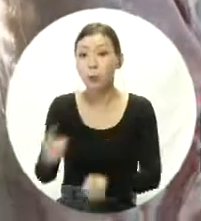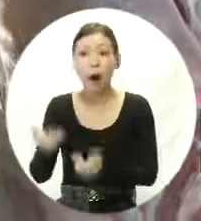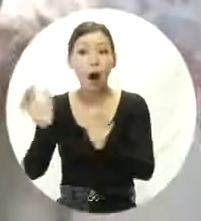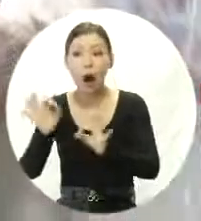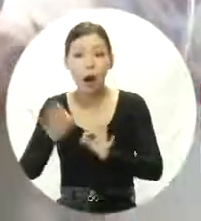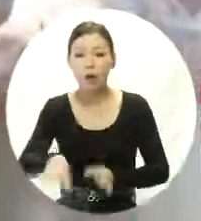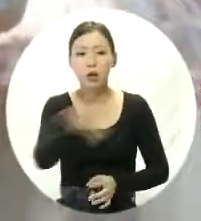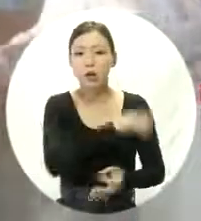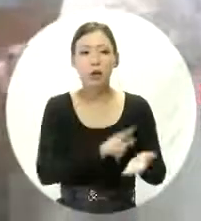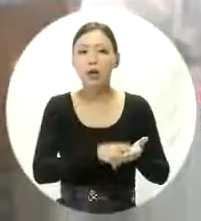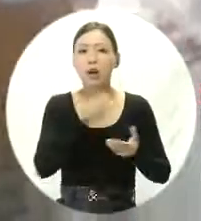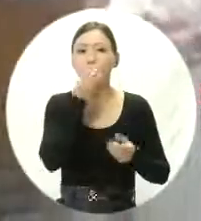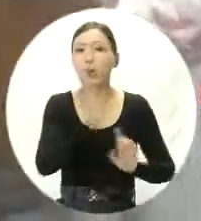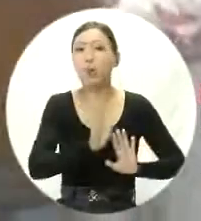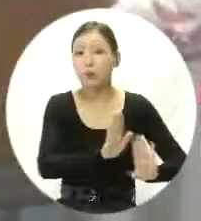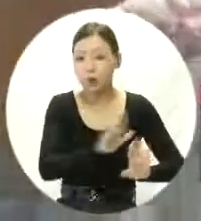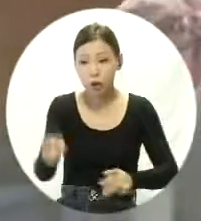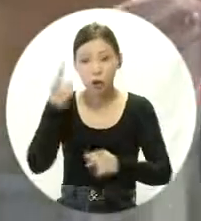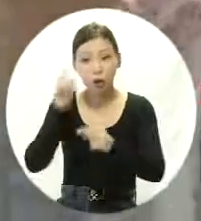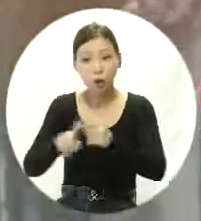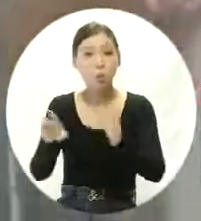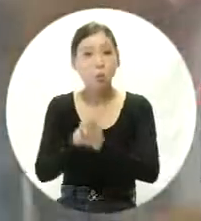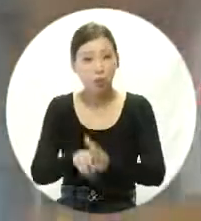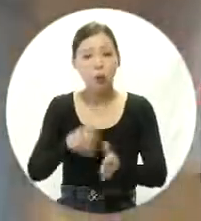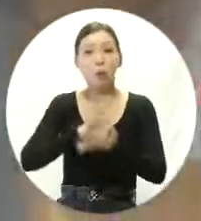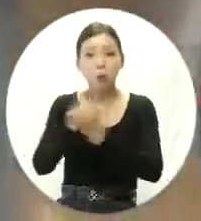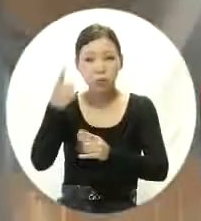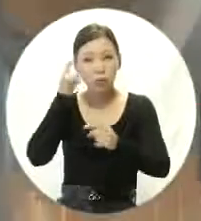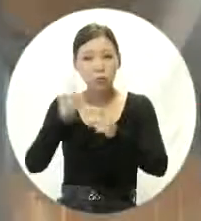Ийм боломж байгаа эсэх нь одоогор тодорхойгүй. Энэ зорилтыг хэт мөрөөдлийн ч гэж үзэж болох юм аа.